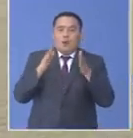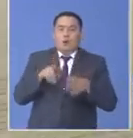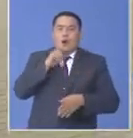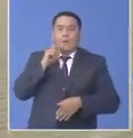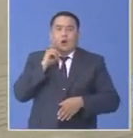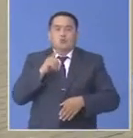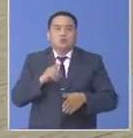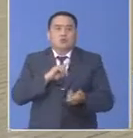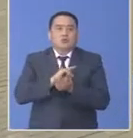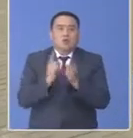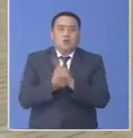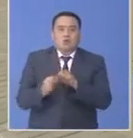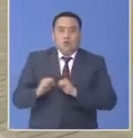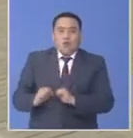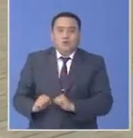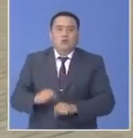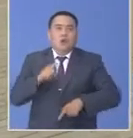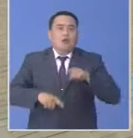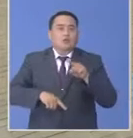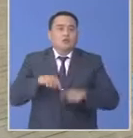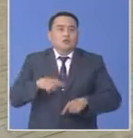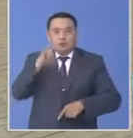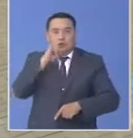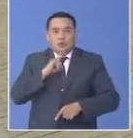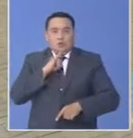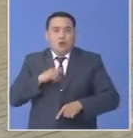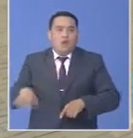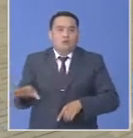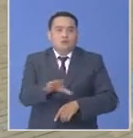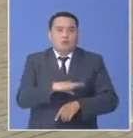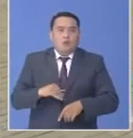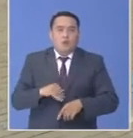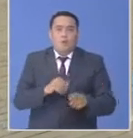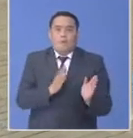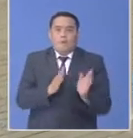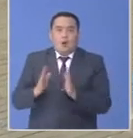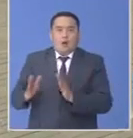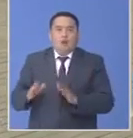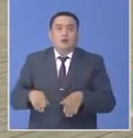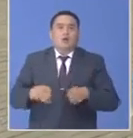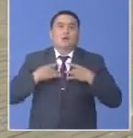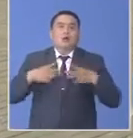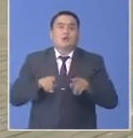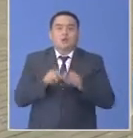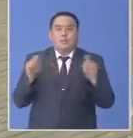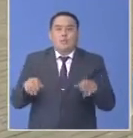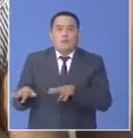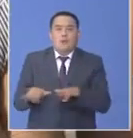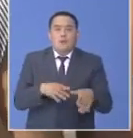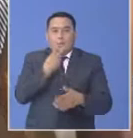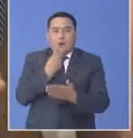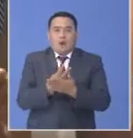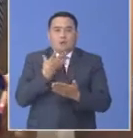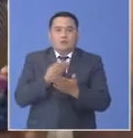юноши становятся истинными защитниками Отечества, находясь на страже правопорядка. После торжественного мероприятия молодые солдаты